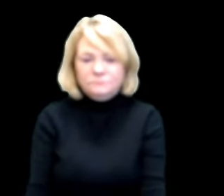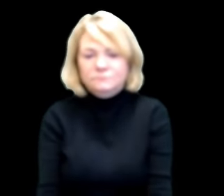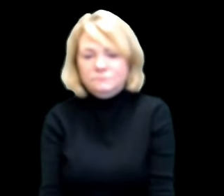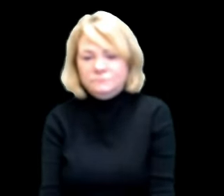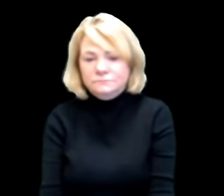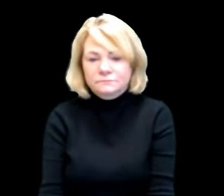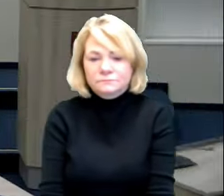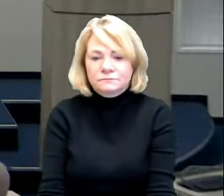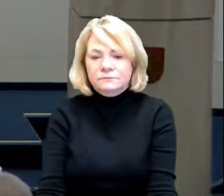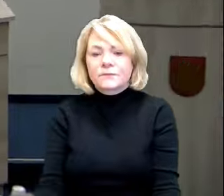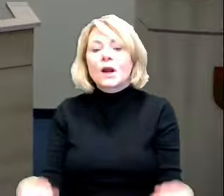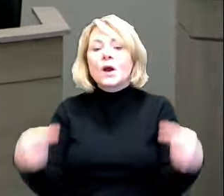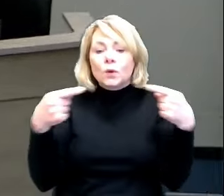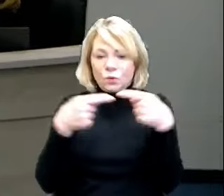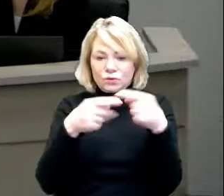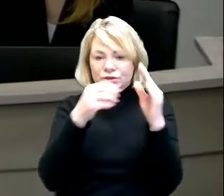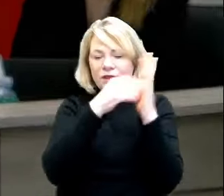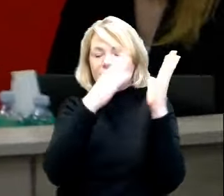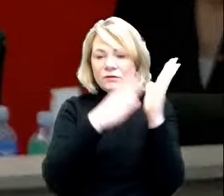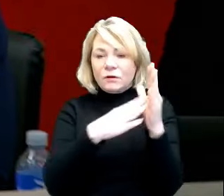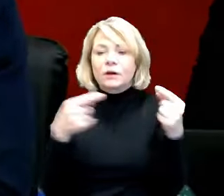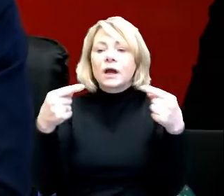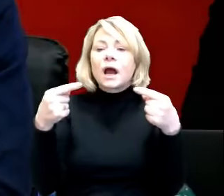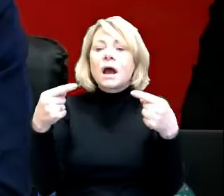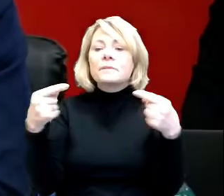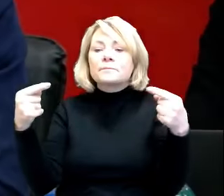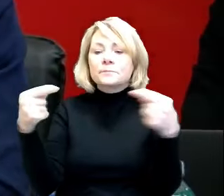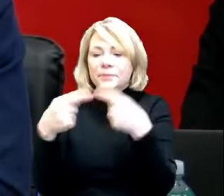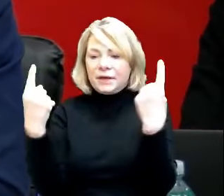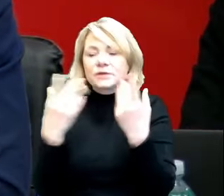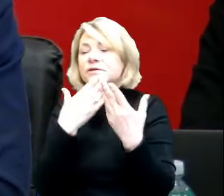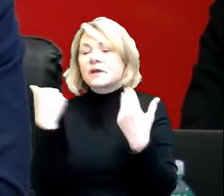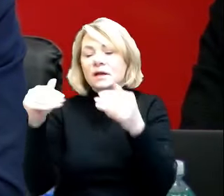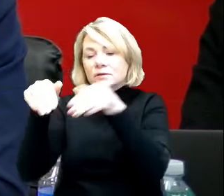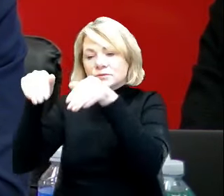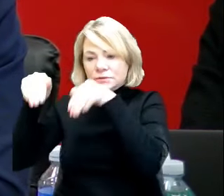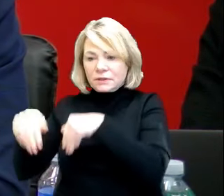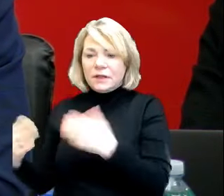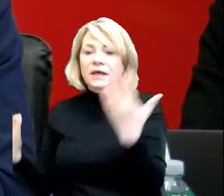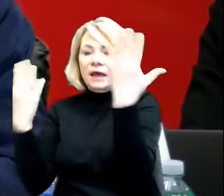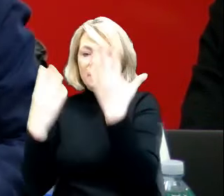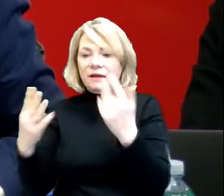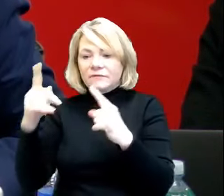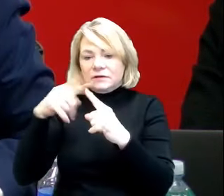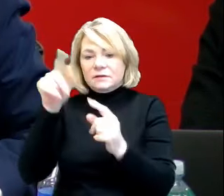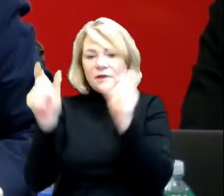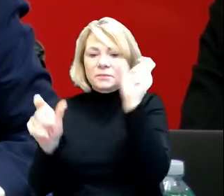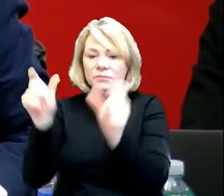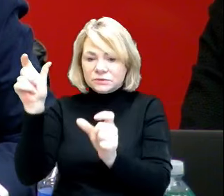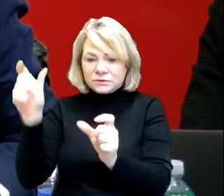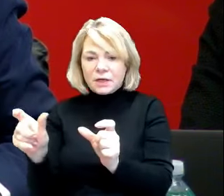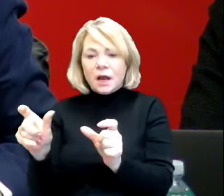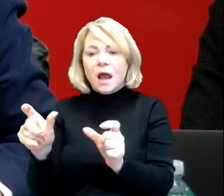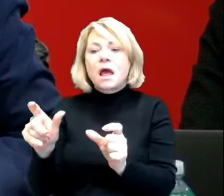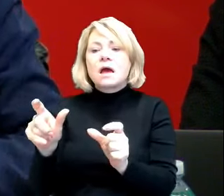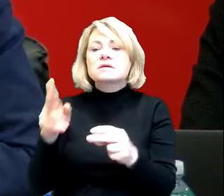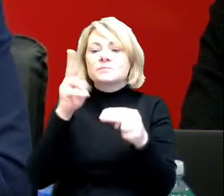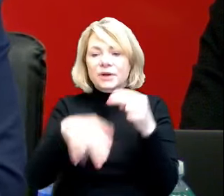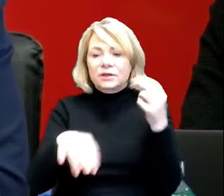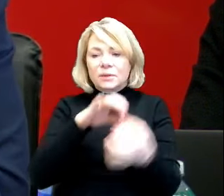už 19 prieš nėra susilaikę devyni tarybos nariai sprendimo projektui pritarta